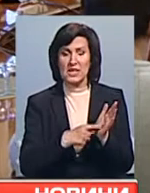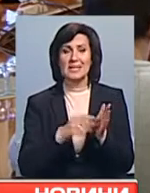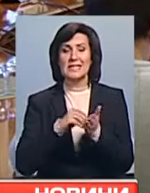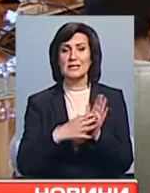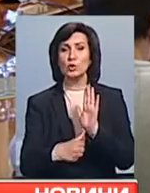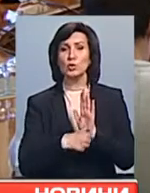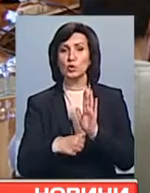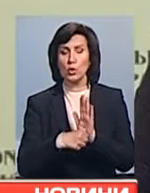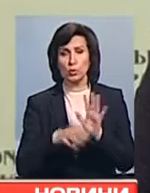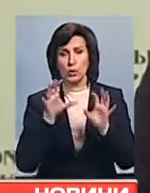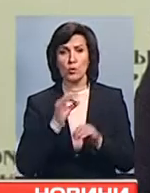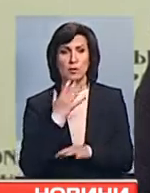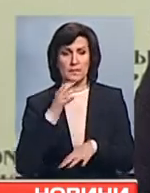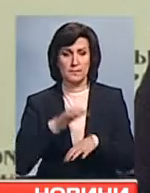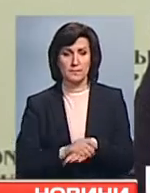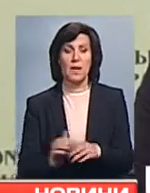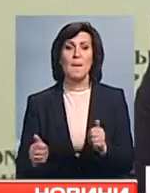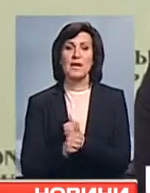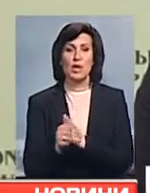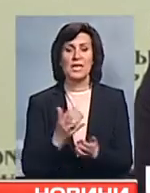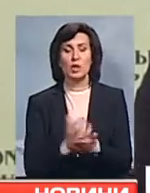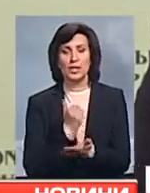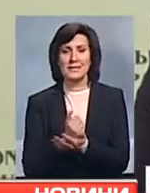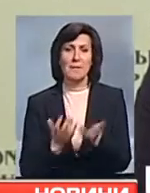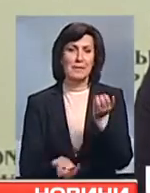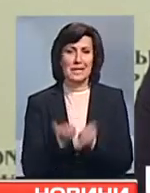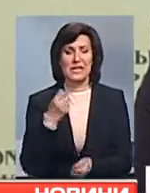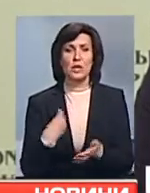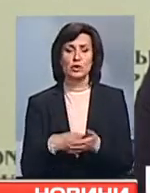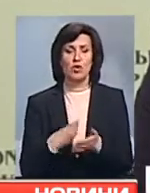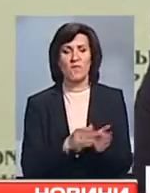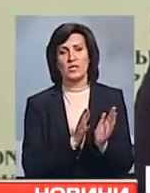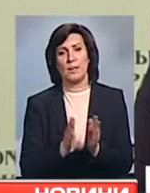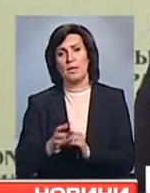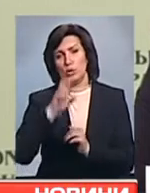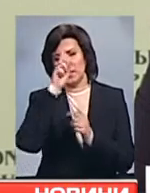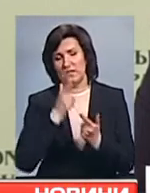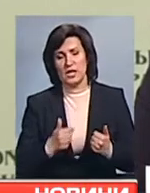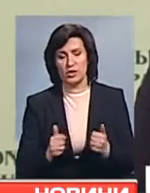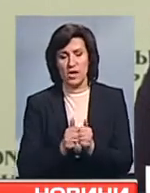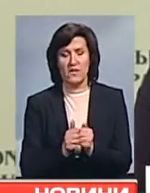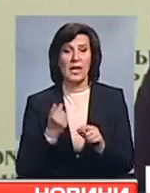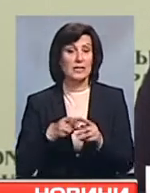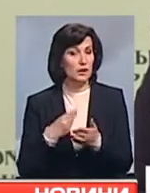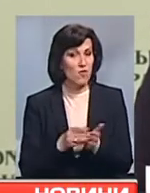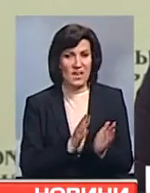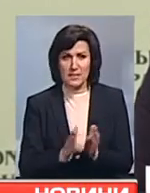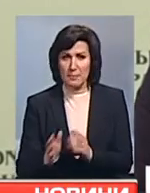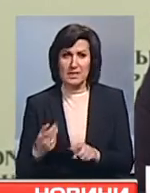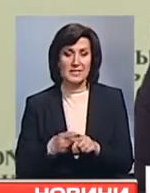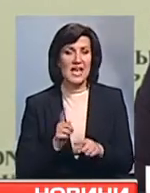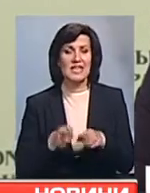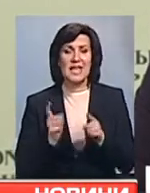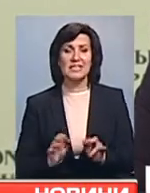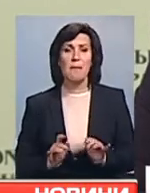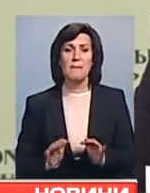6 закону про Національний банк. Пріоритет досягнення та підтримки цінової стабільності в державі. Да? Но цінова стабільність – це